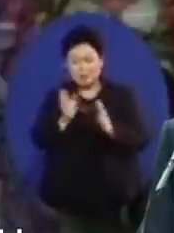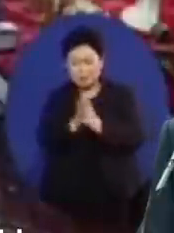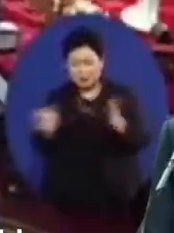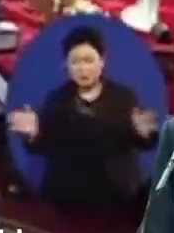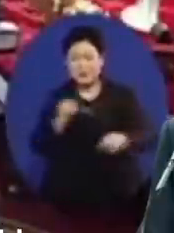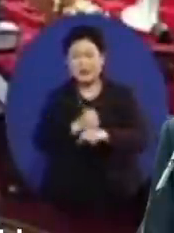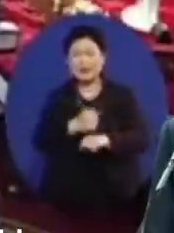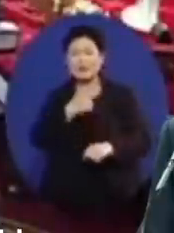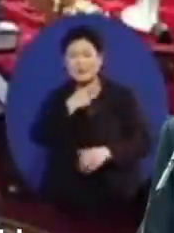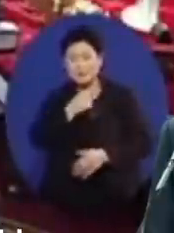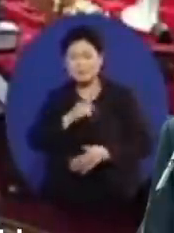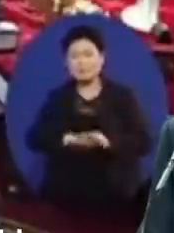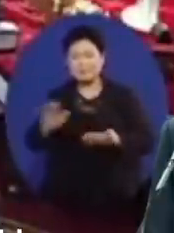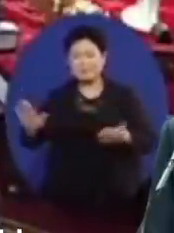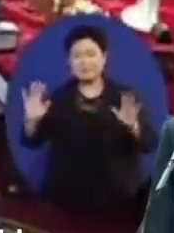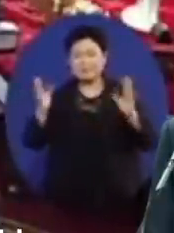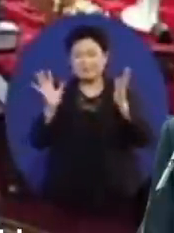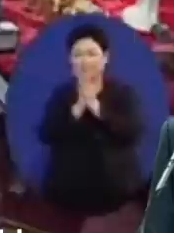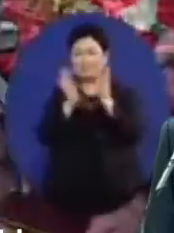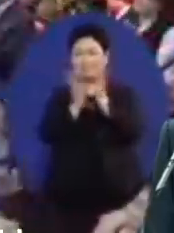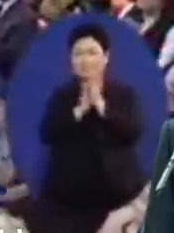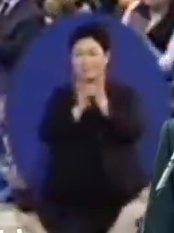것입니다.